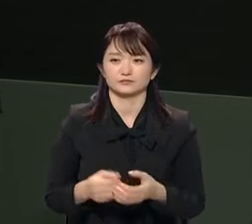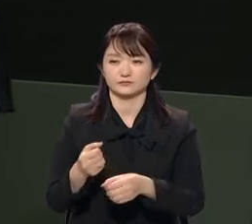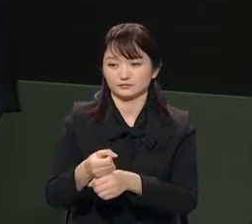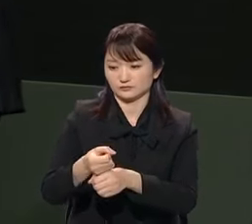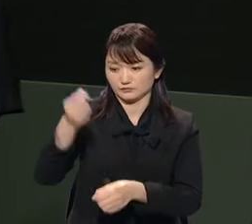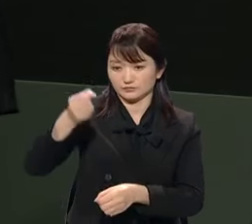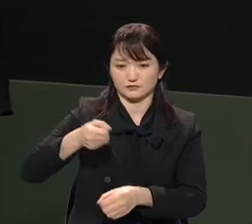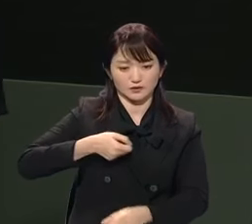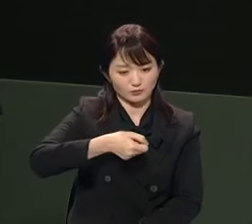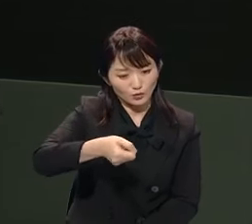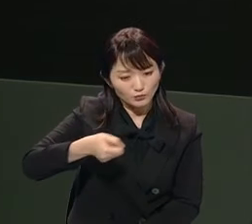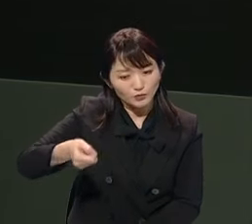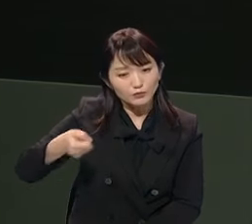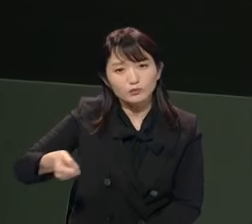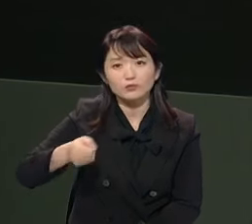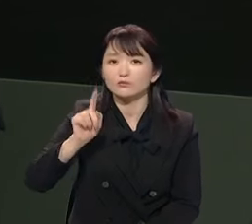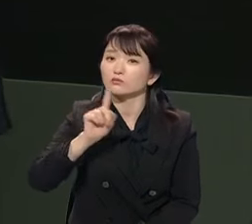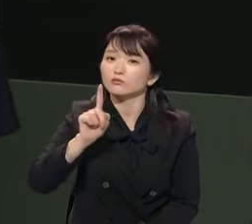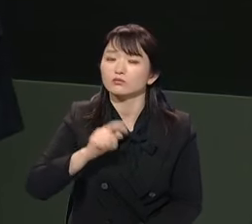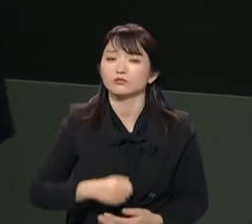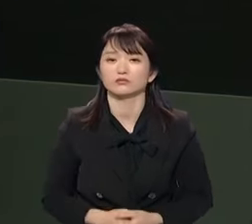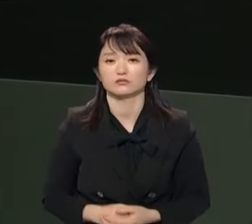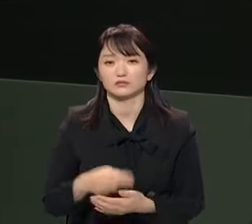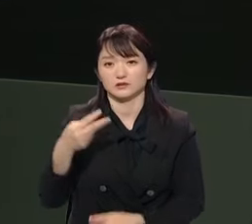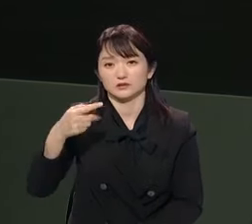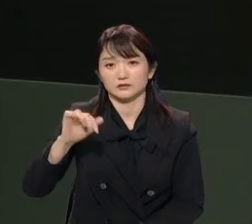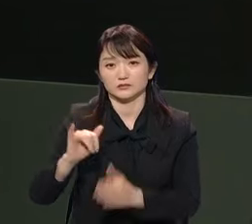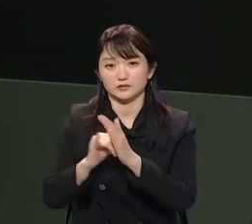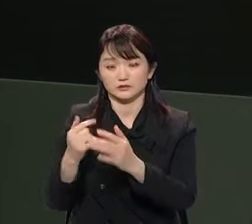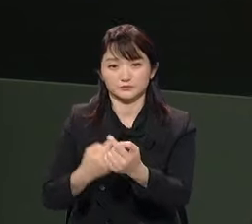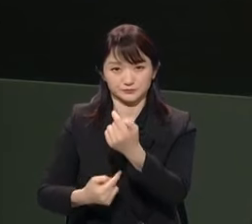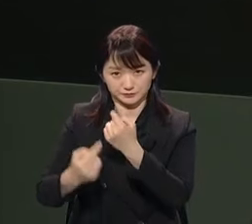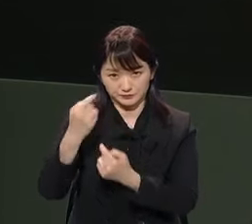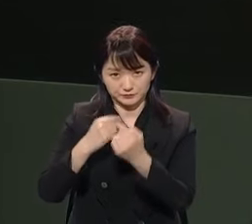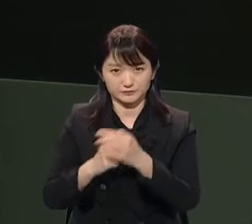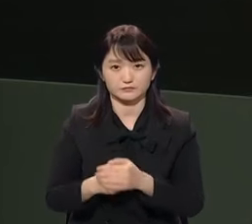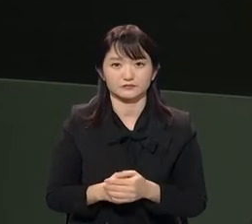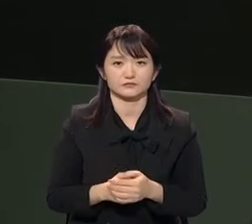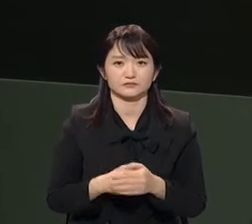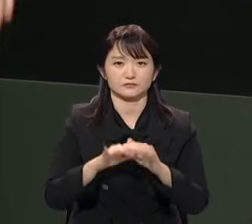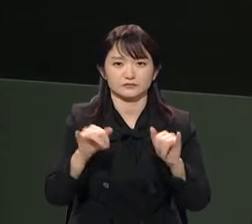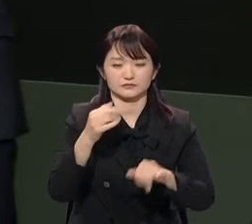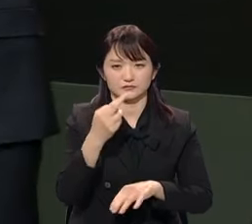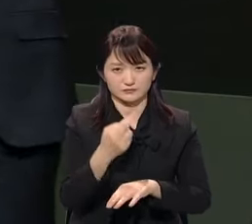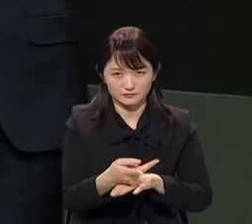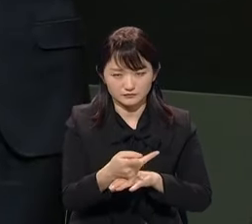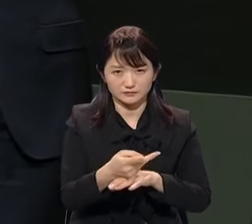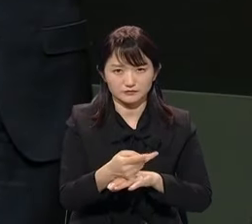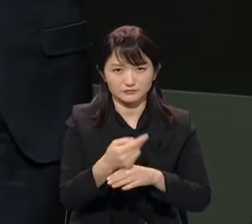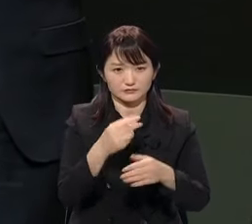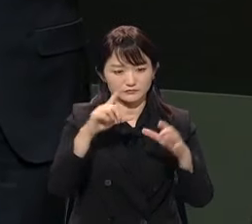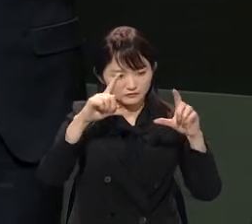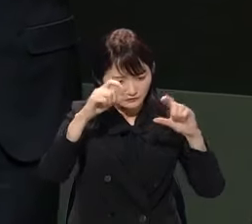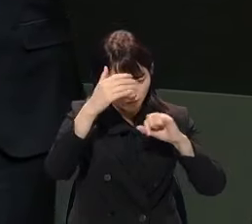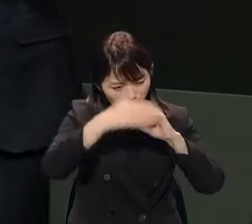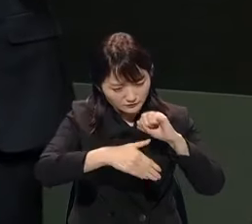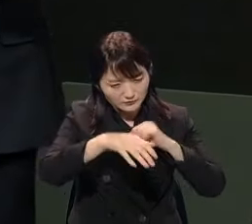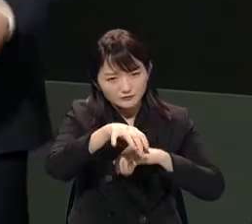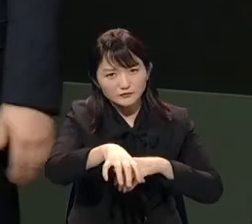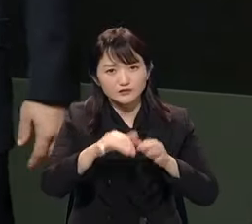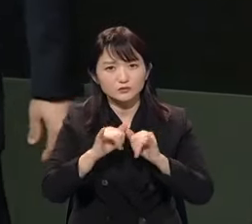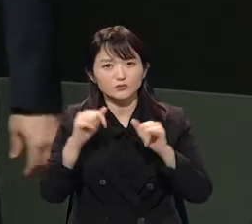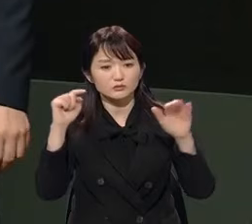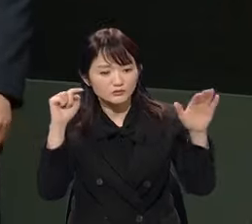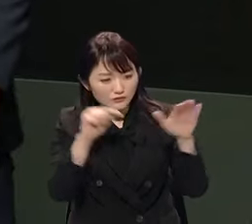우산으로 퍽퍽퍽입니다. 자, 사방가족께서 제보해 주셨는데요. 무인 사진관에 온 손님들이 벌인 놀라운 행동